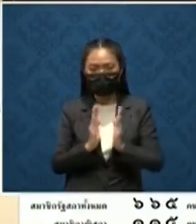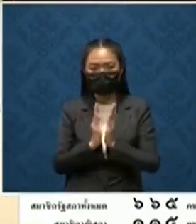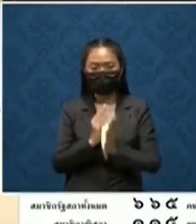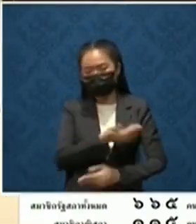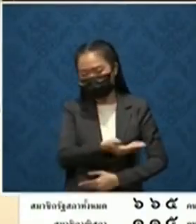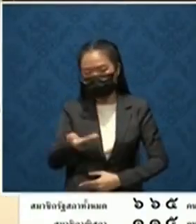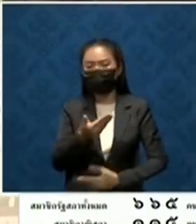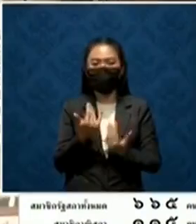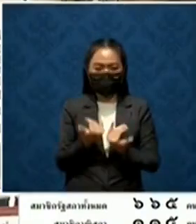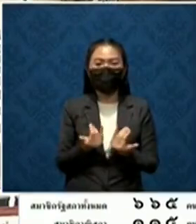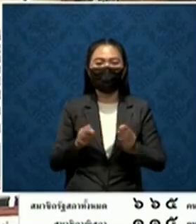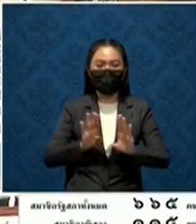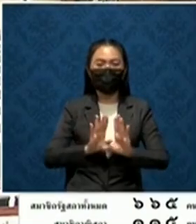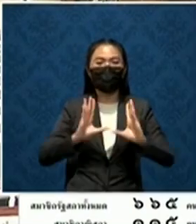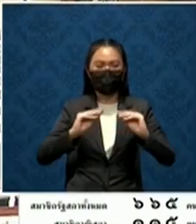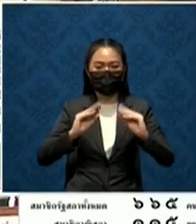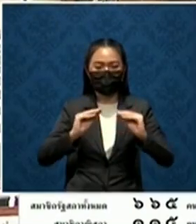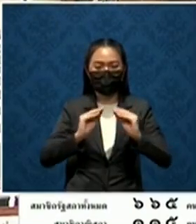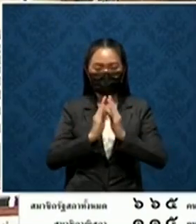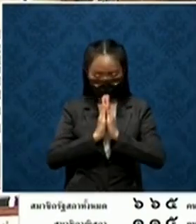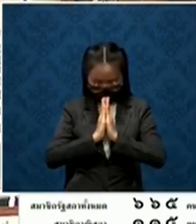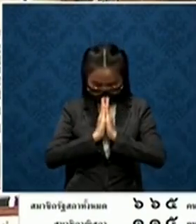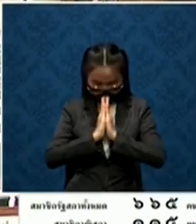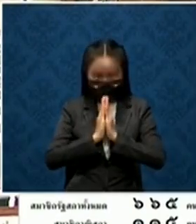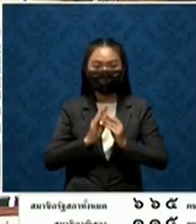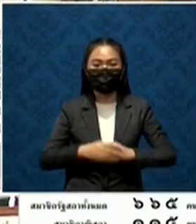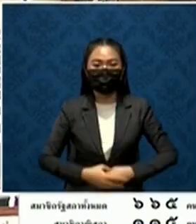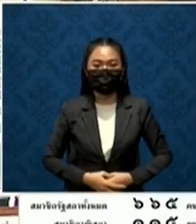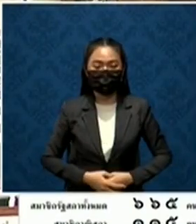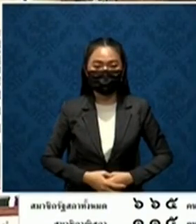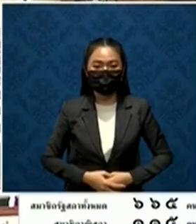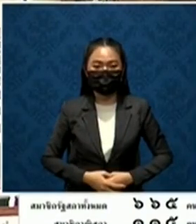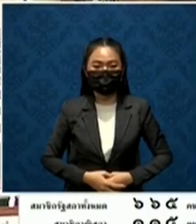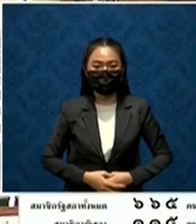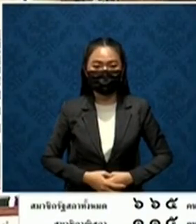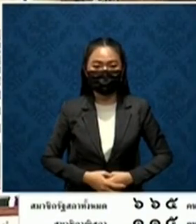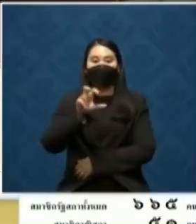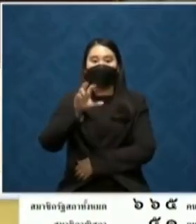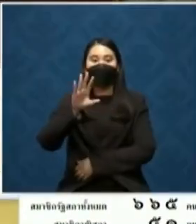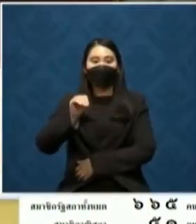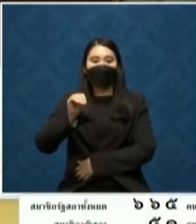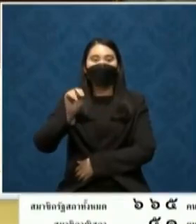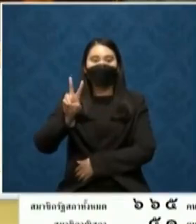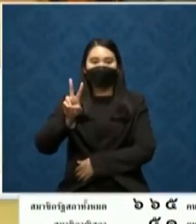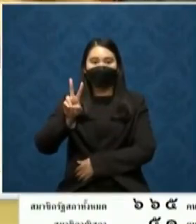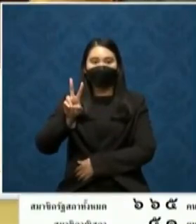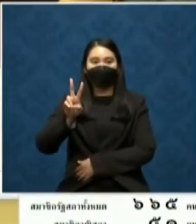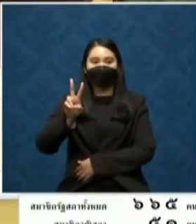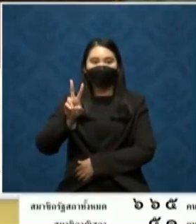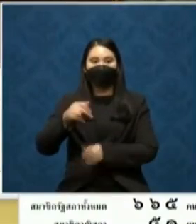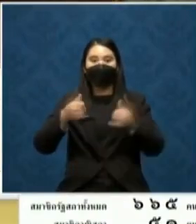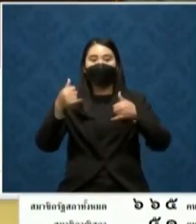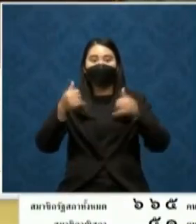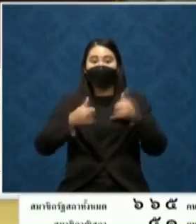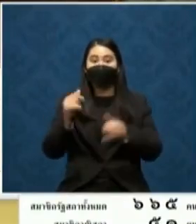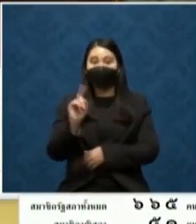ฉบับดังกล่าว ครับ แล้วผมดูเรื่องอื่นแล้วเราดูจากจนกระทั่งไปปิดสมัยประชุมนอกนั้นไม่มี